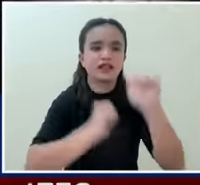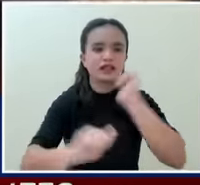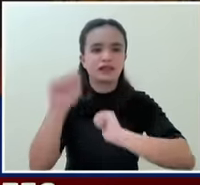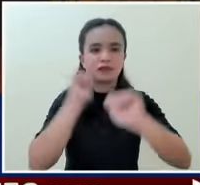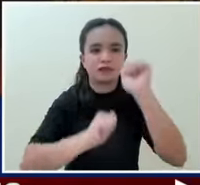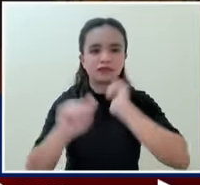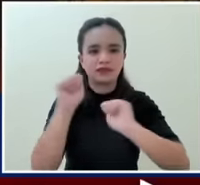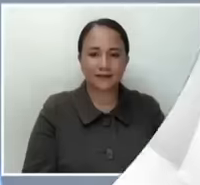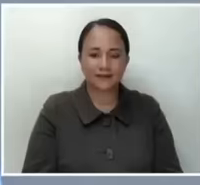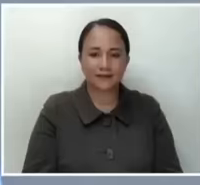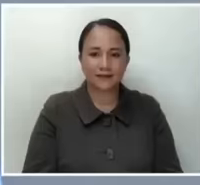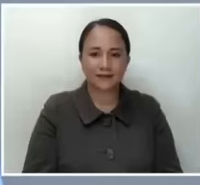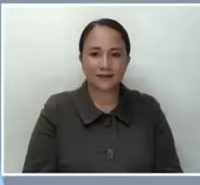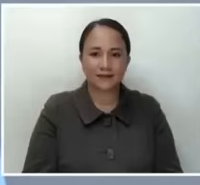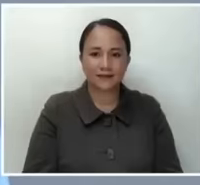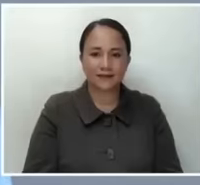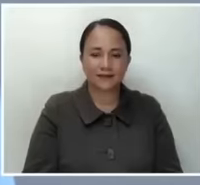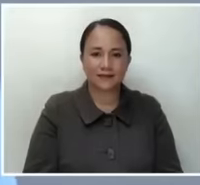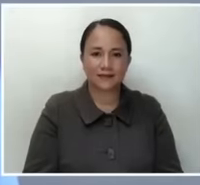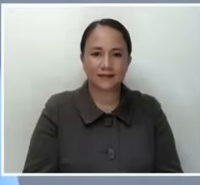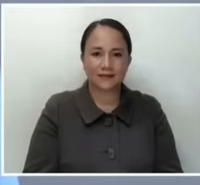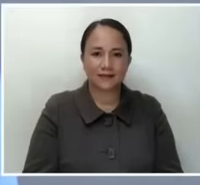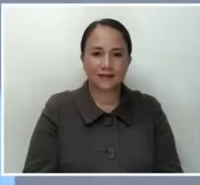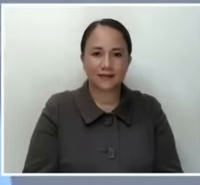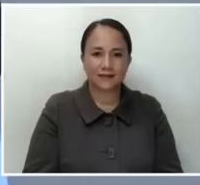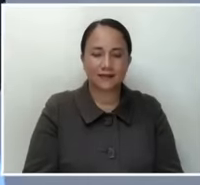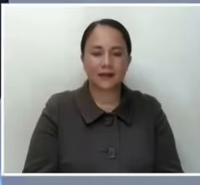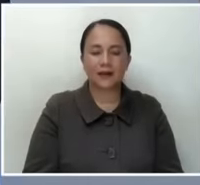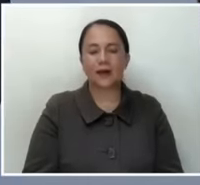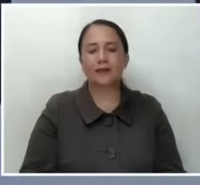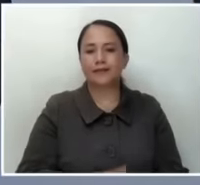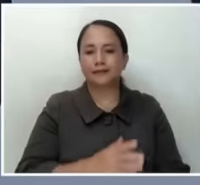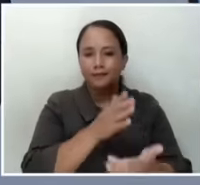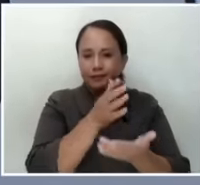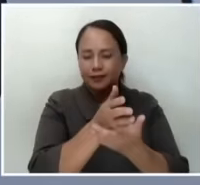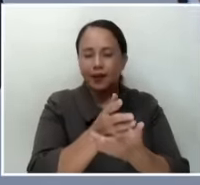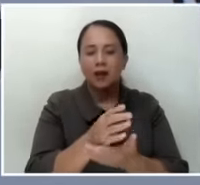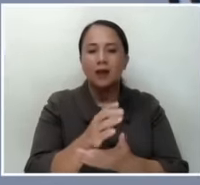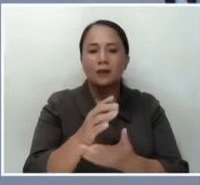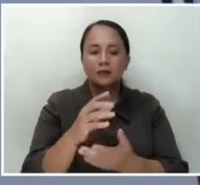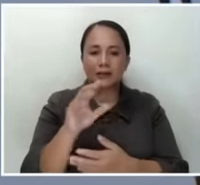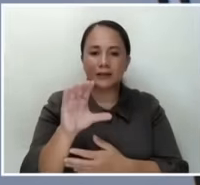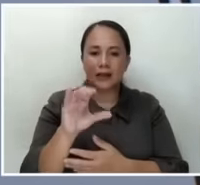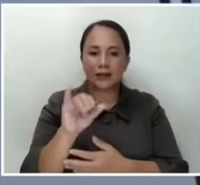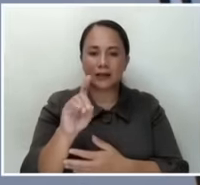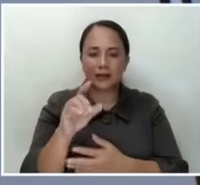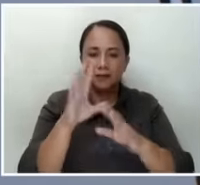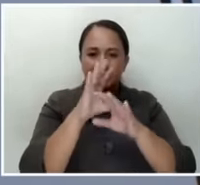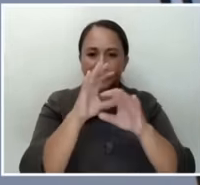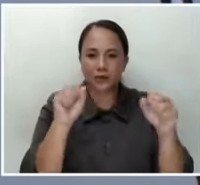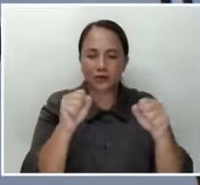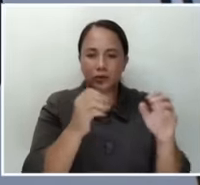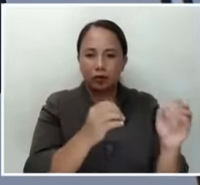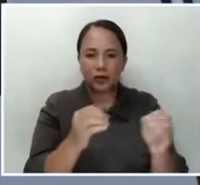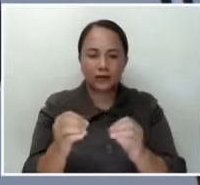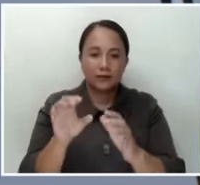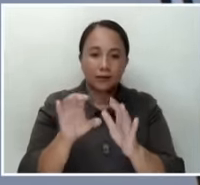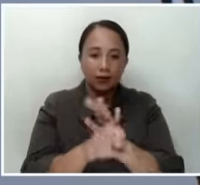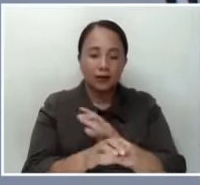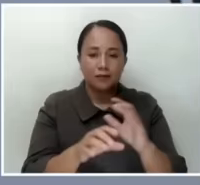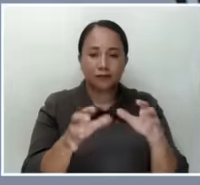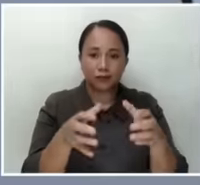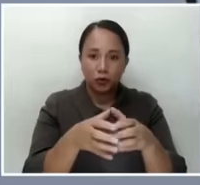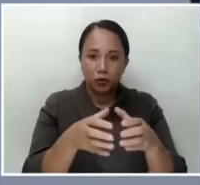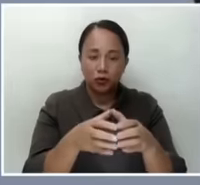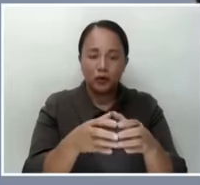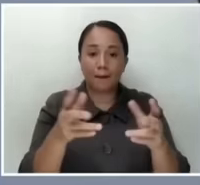ng London. Ni-raid mga miyembro ng CIDG at Presidential Anti-Organized Crime Commission ang